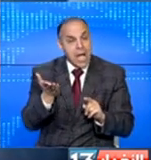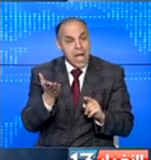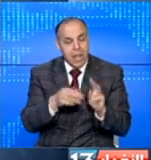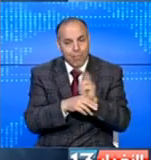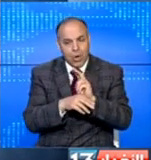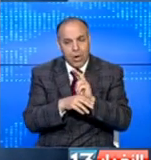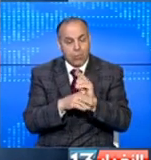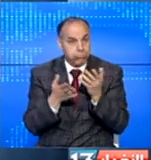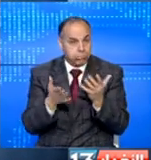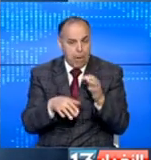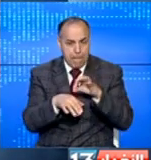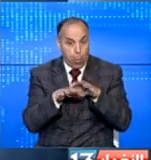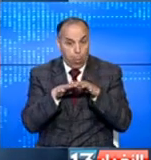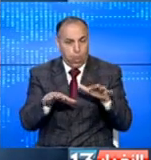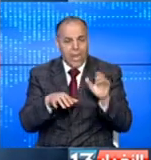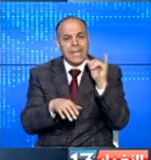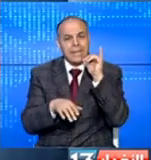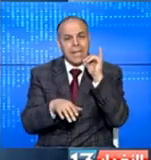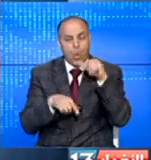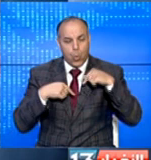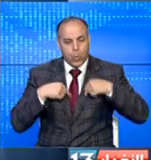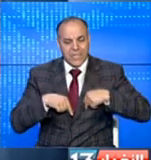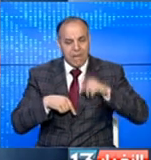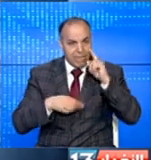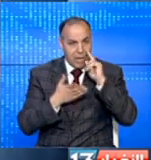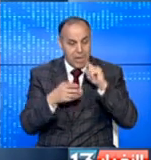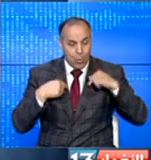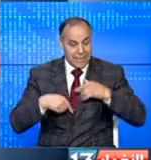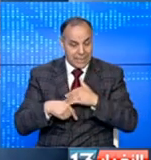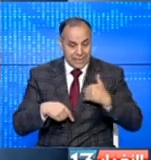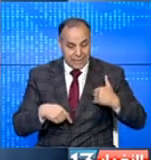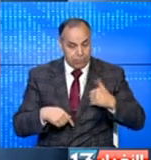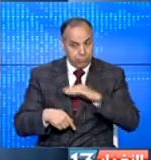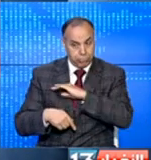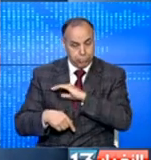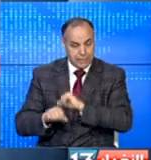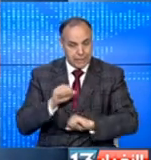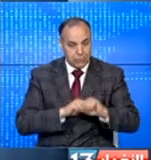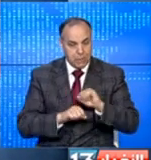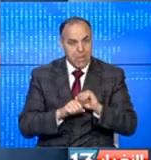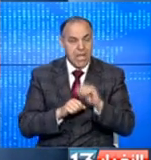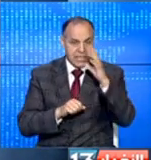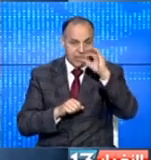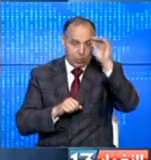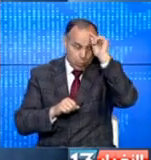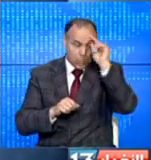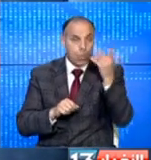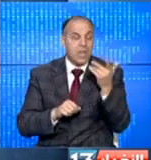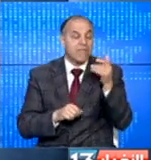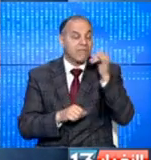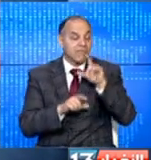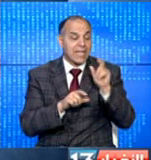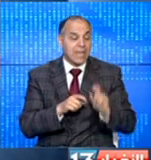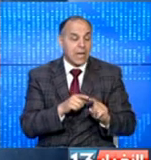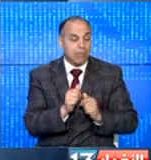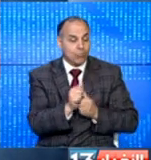ومراقبة للوضع الوبائي بإيطاليا، أوضحت الوزيرة أن وزارة الصحة تتولى بالتنسيق مع سفير تونس في إيطاليا